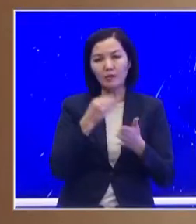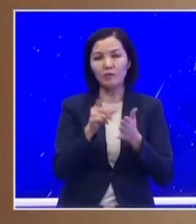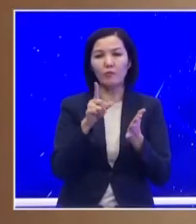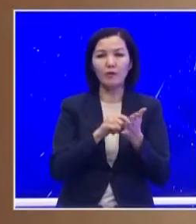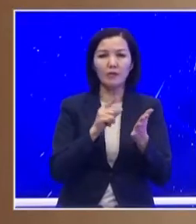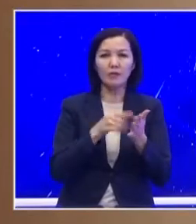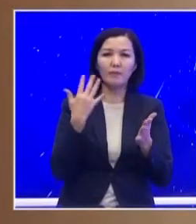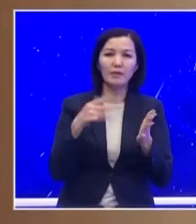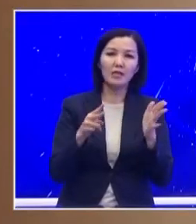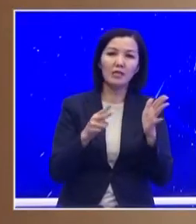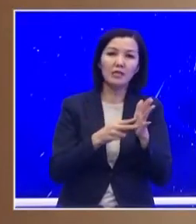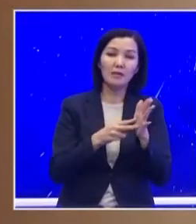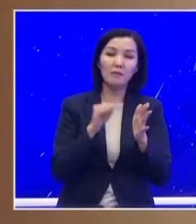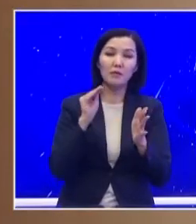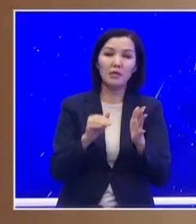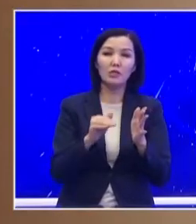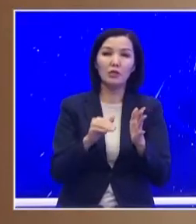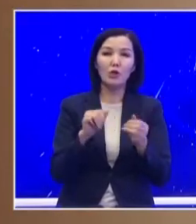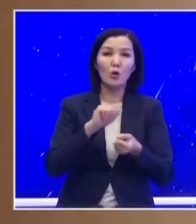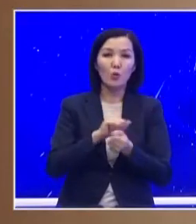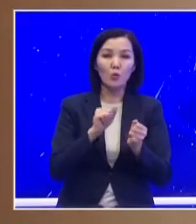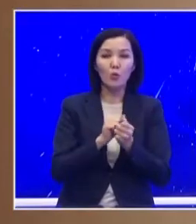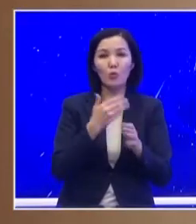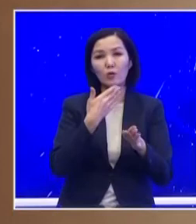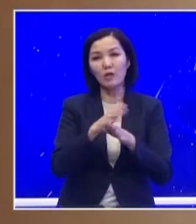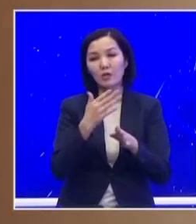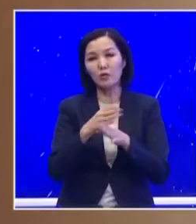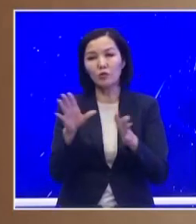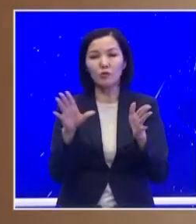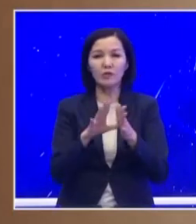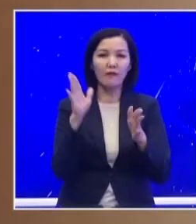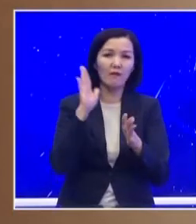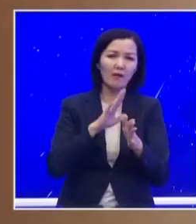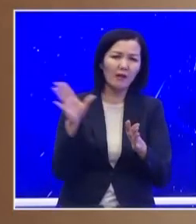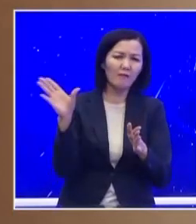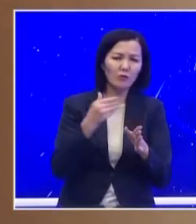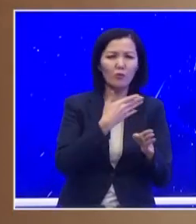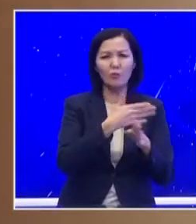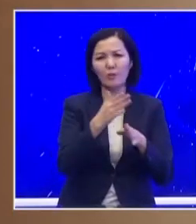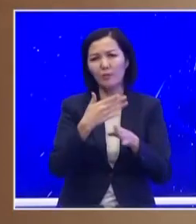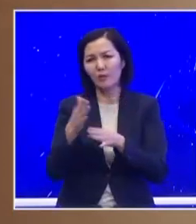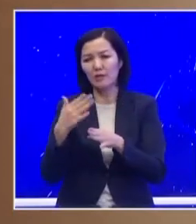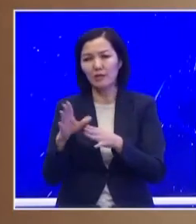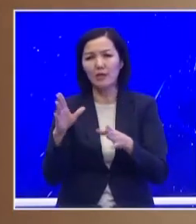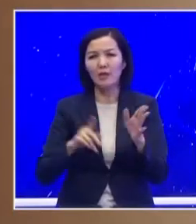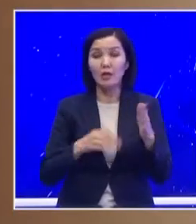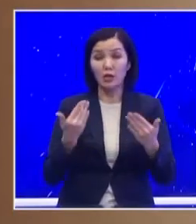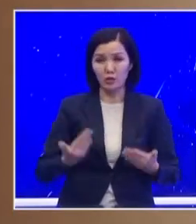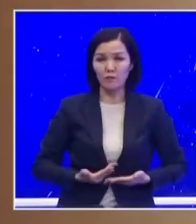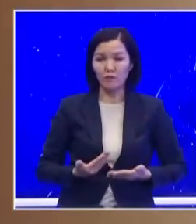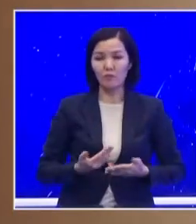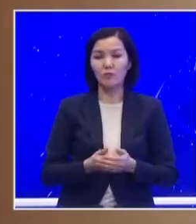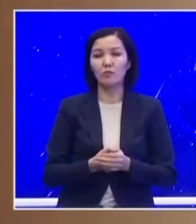свои 57 тысяч, уголь в рассрочку, дрова, свет, вода, канализация. Все это вот с этого живу я, с этих